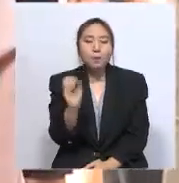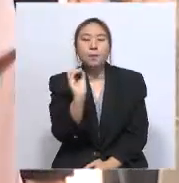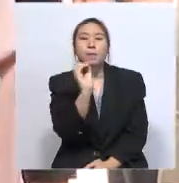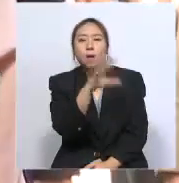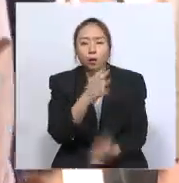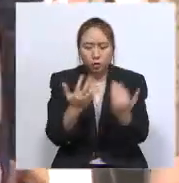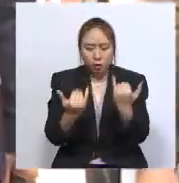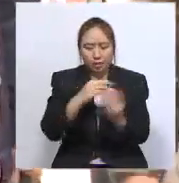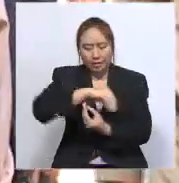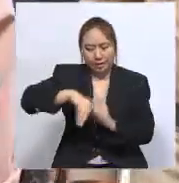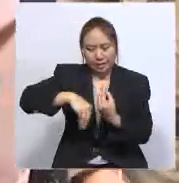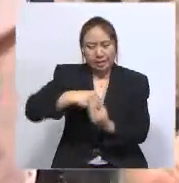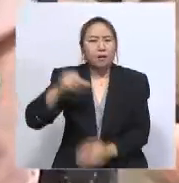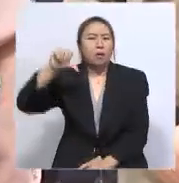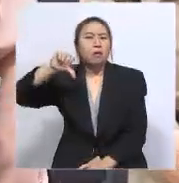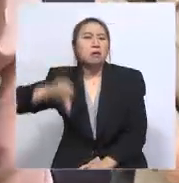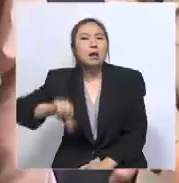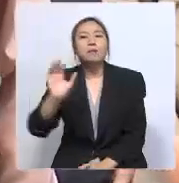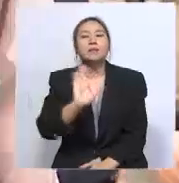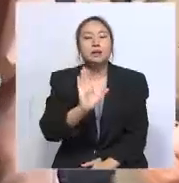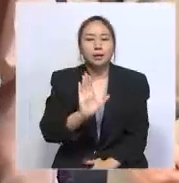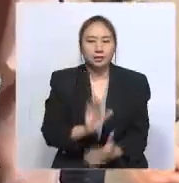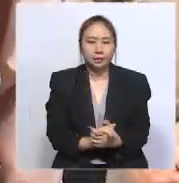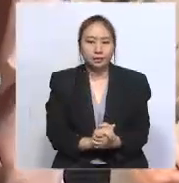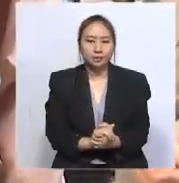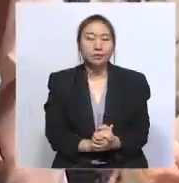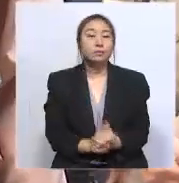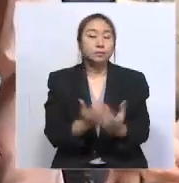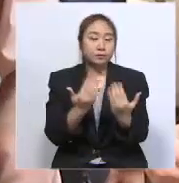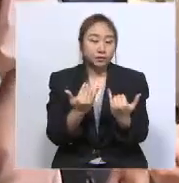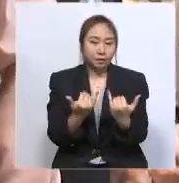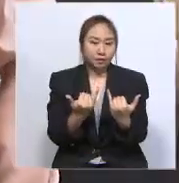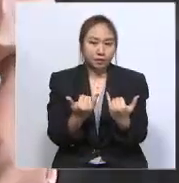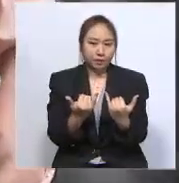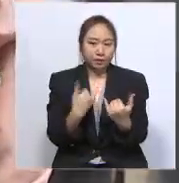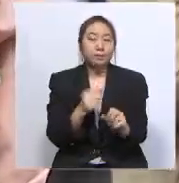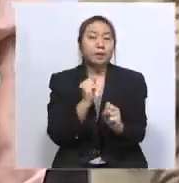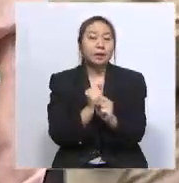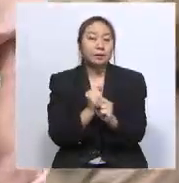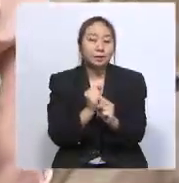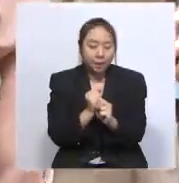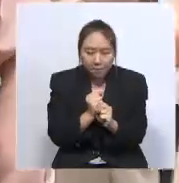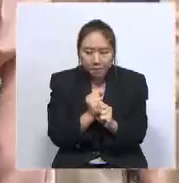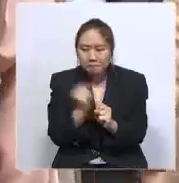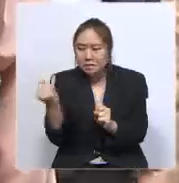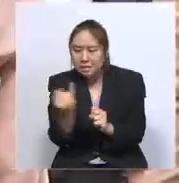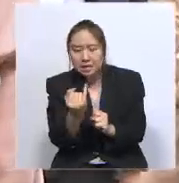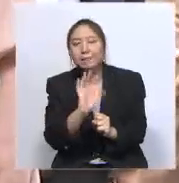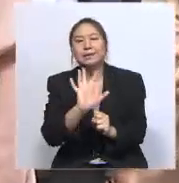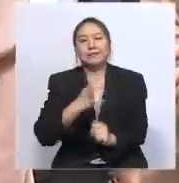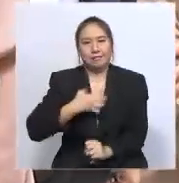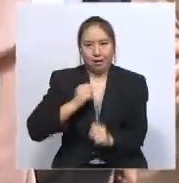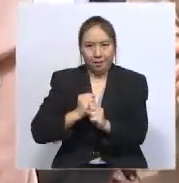ว่าเศรษฐกิจมันก็คงไม่ได้แย่ขนาดนั้นนะคราวนี้การที่เราเข้ามาทำให้อะไรมันเสียหายมีแต่ว่าอยากจะทำให้มันดี